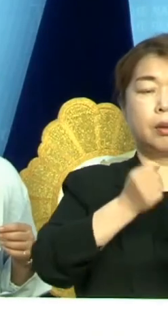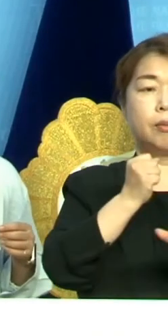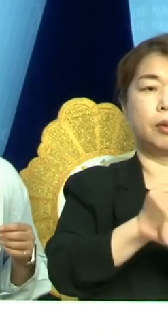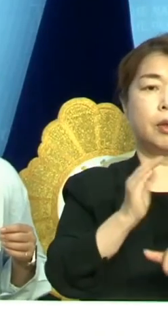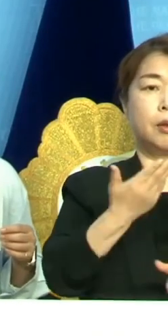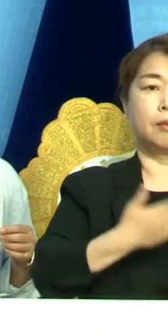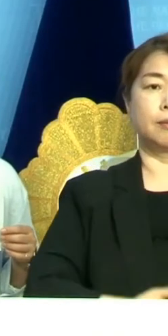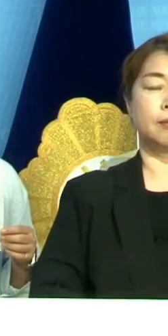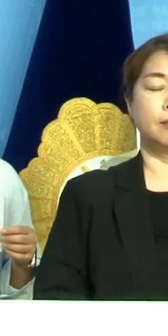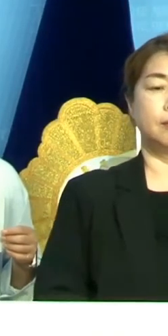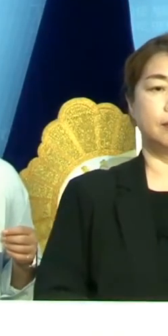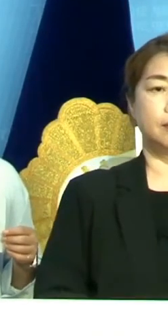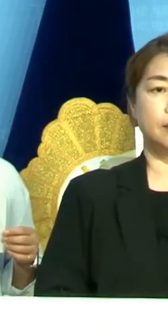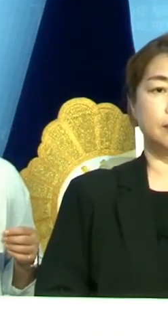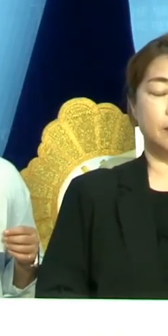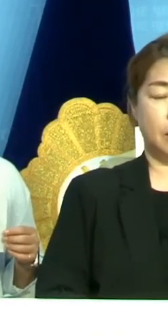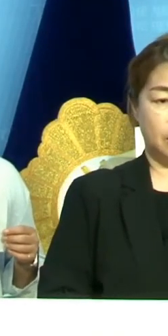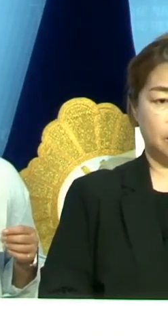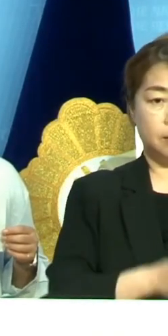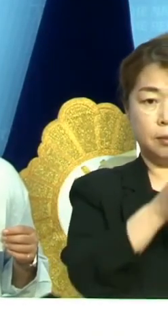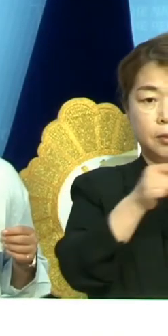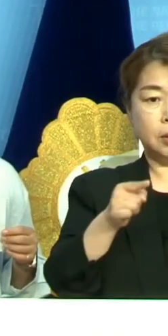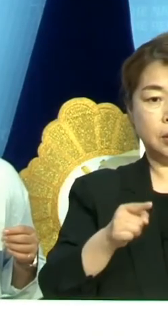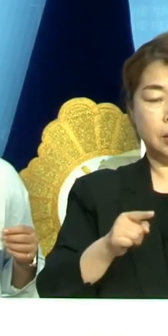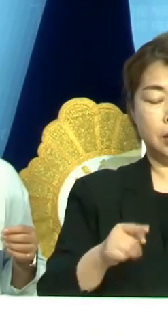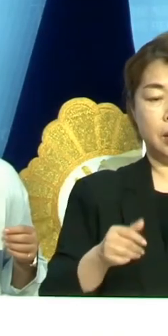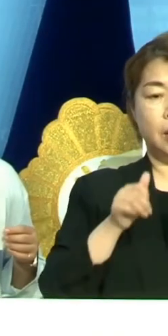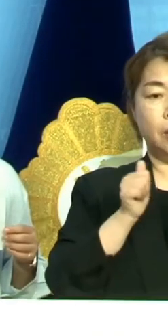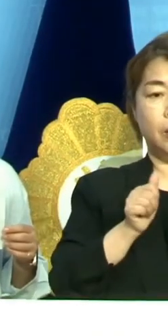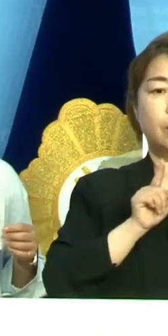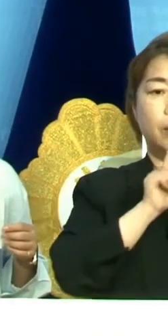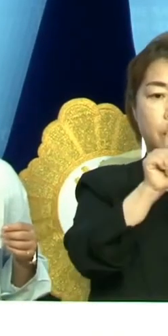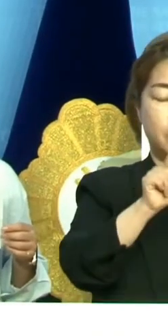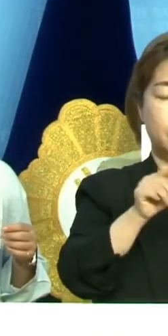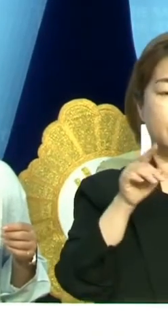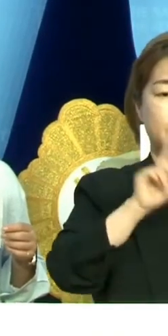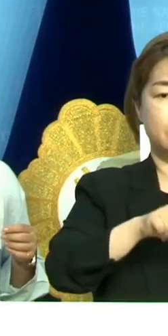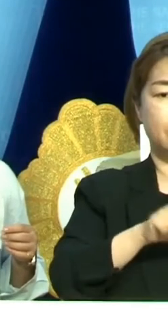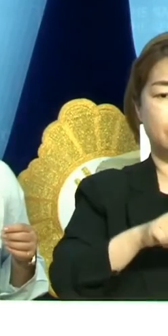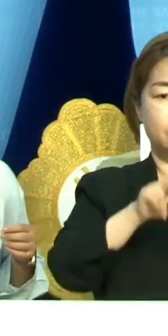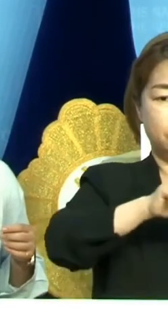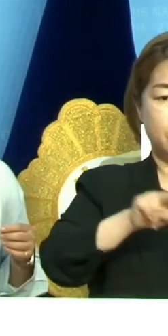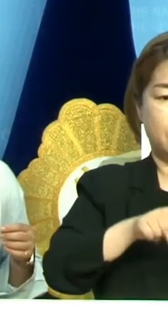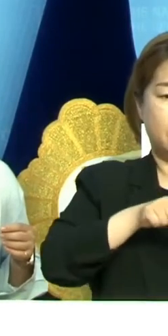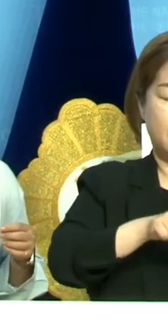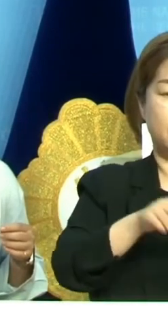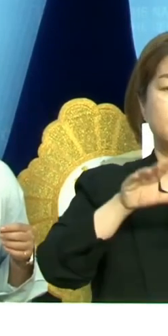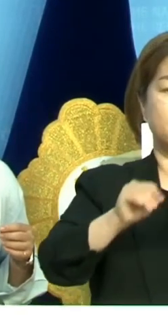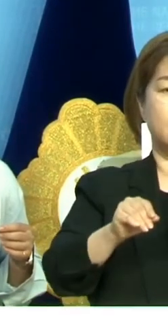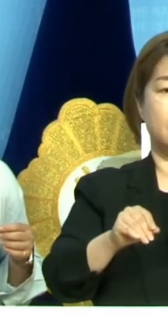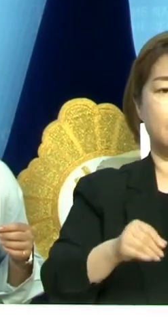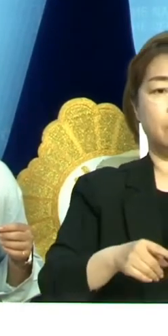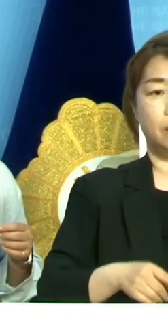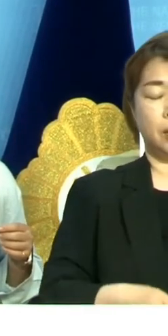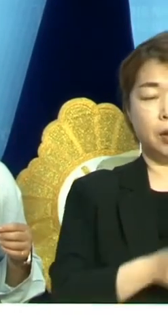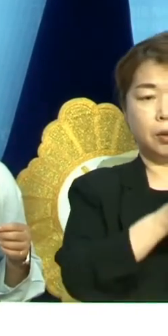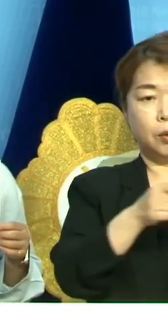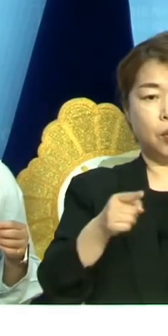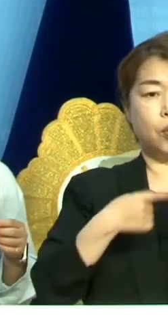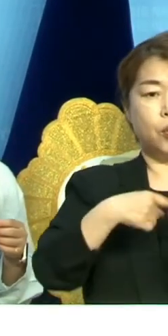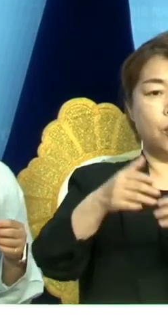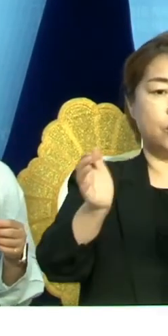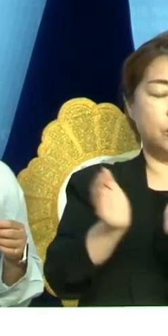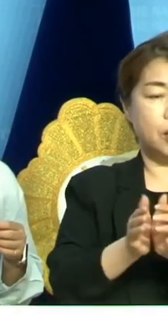것입니다 1 단 한 소송 피고 대학들은 취향 걸로 즉각 중단하라 1